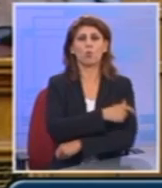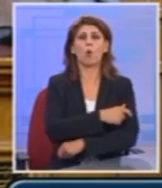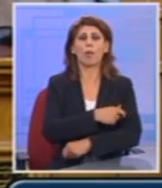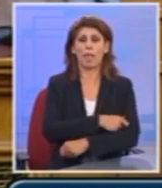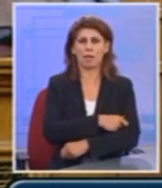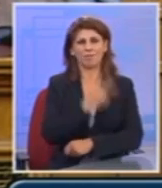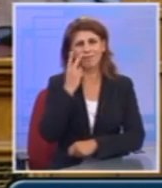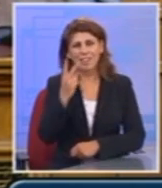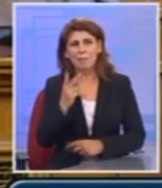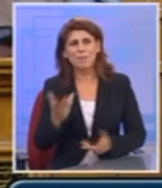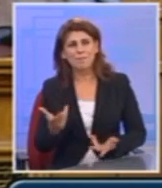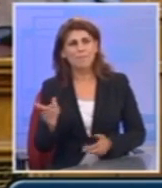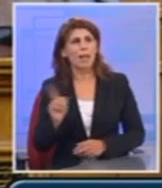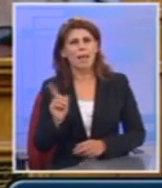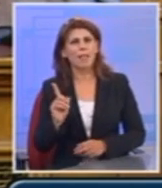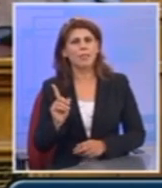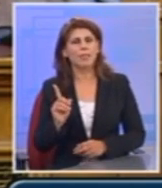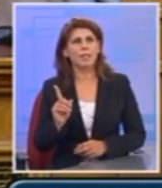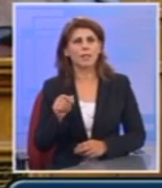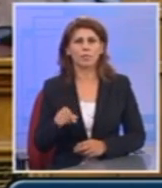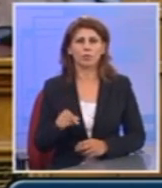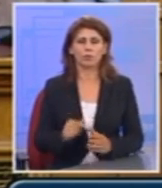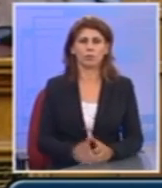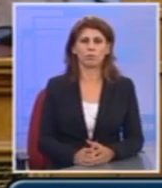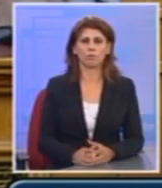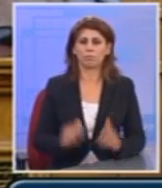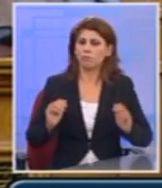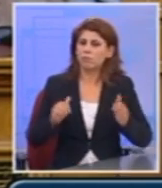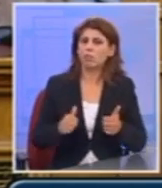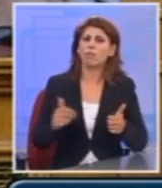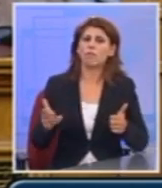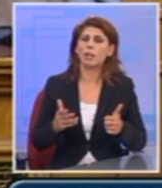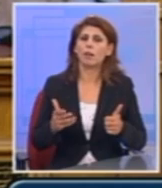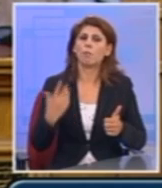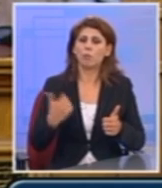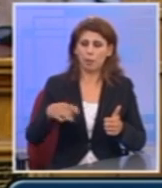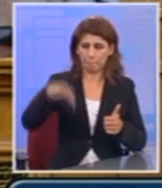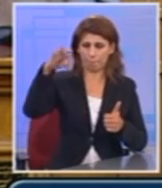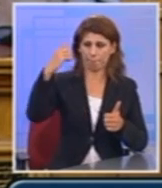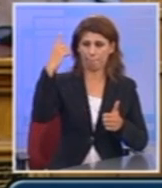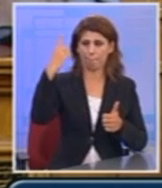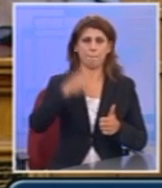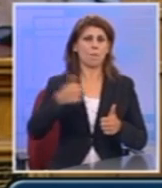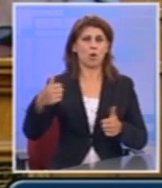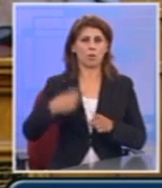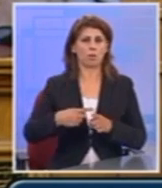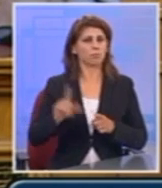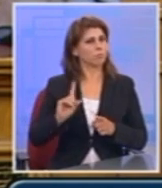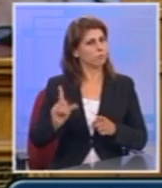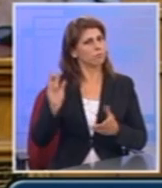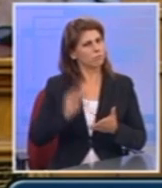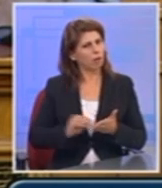λοιπόν πρόκειται για μία πρωτοβουλία που είναι μεμονωμένη αυτό είναι κάτι το οποίο